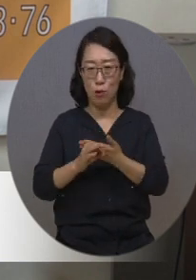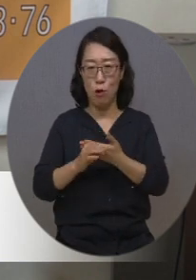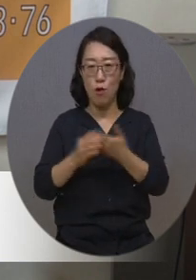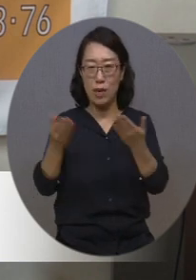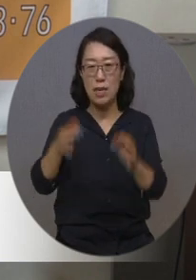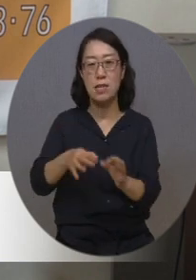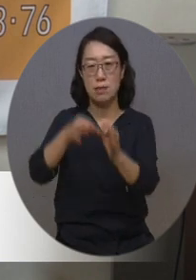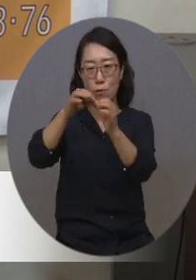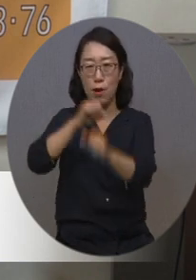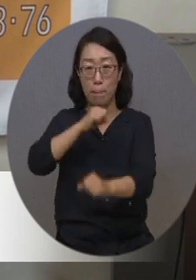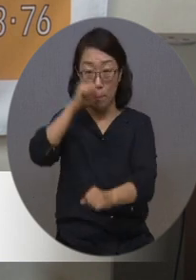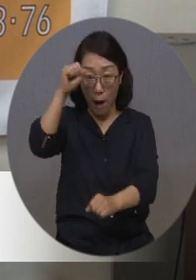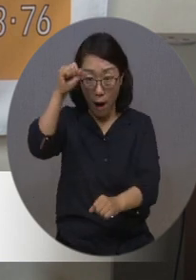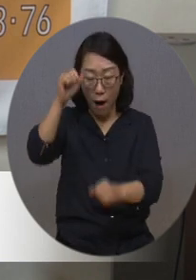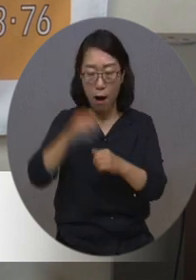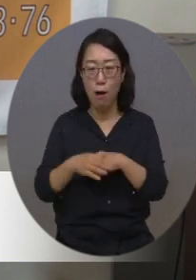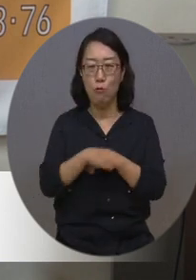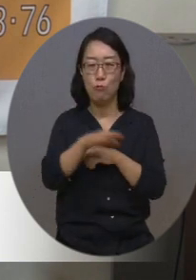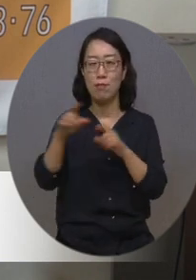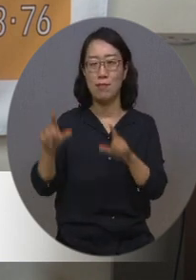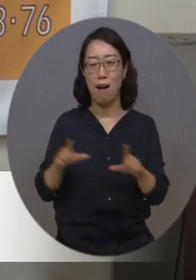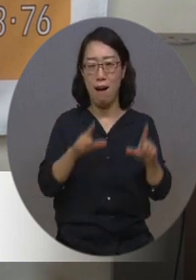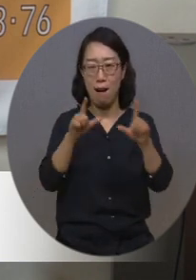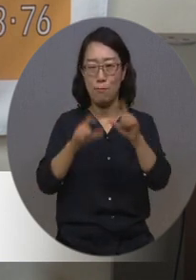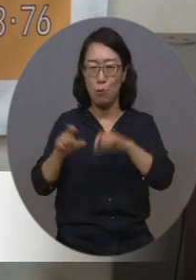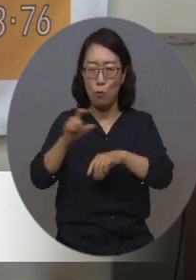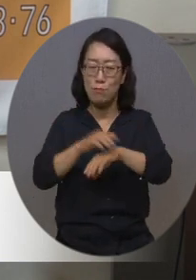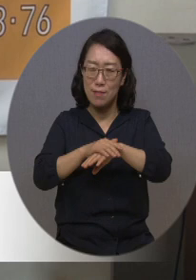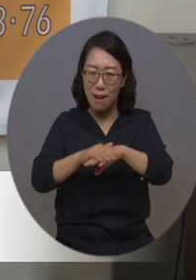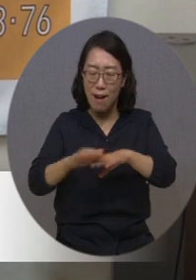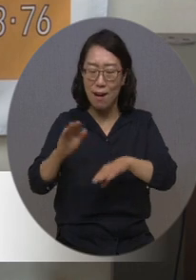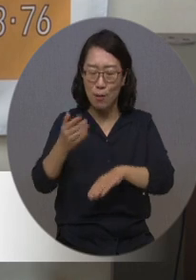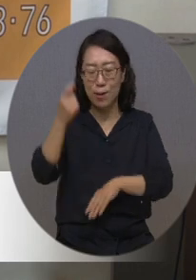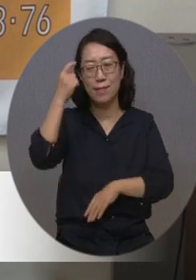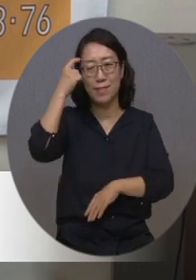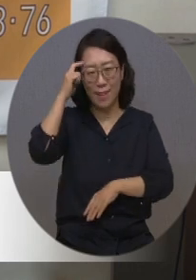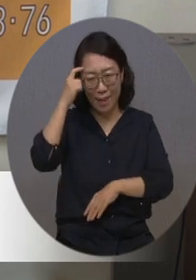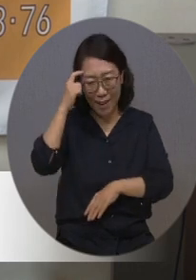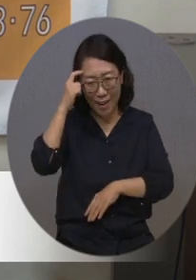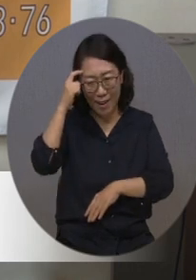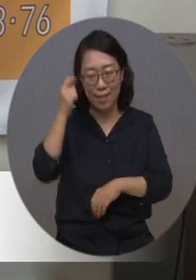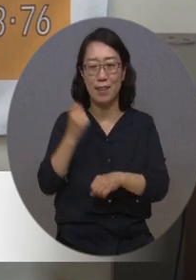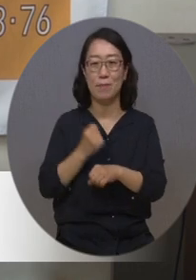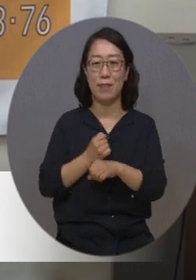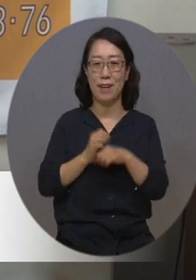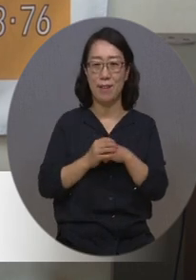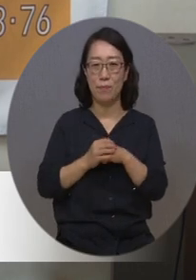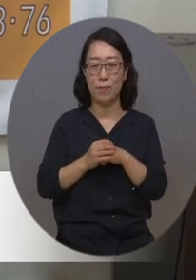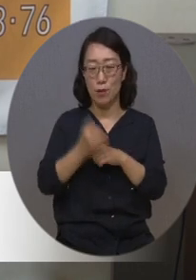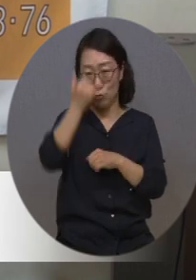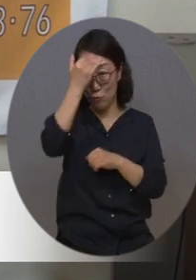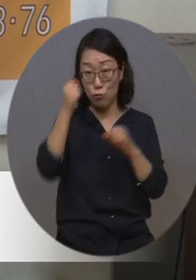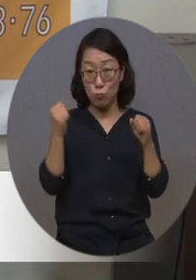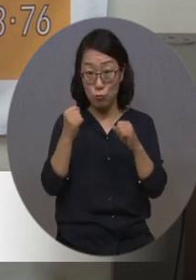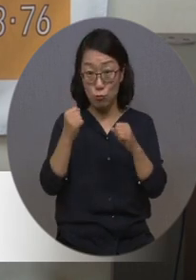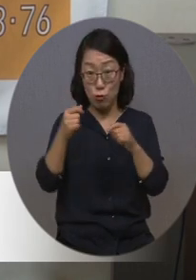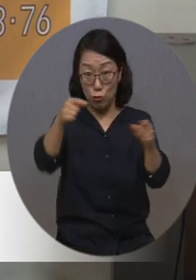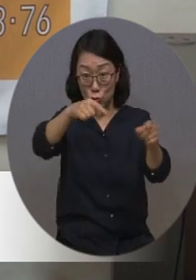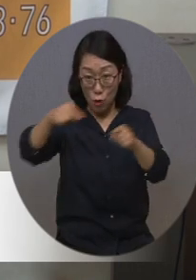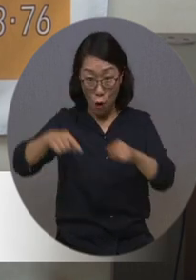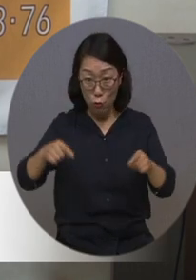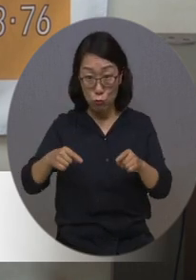때 우리들이 그 삶의 질이 좋아지지 않을까 하는 생각을 해봤습니다. 우리 충북이 전국대회에